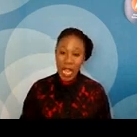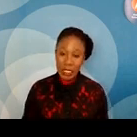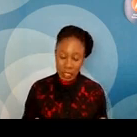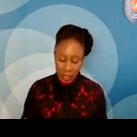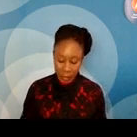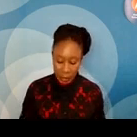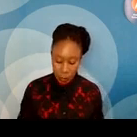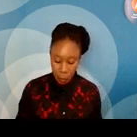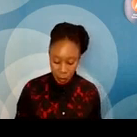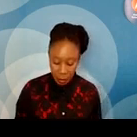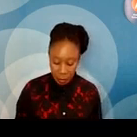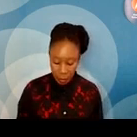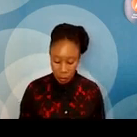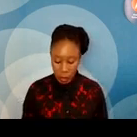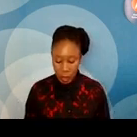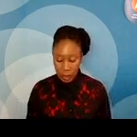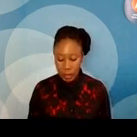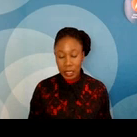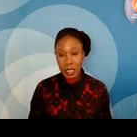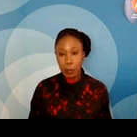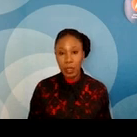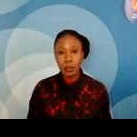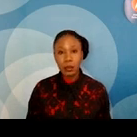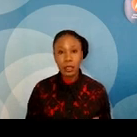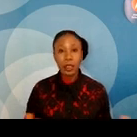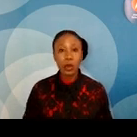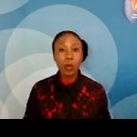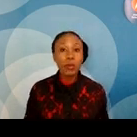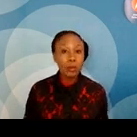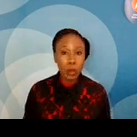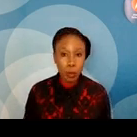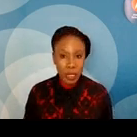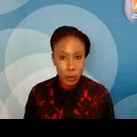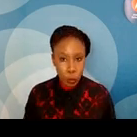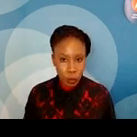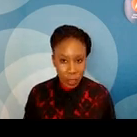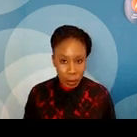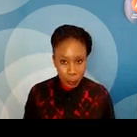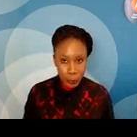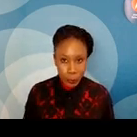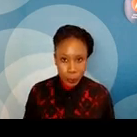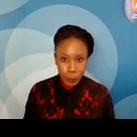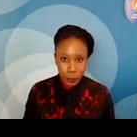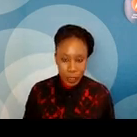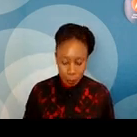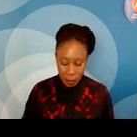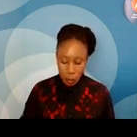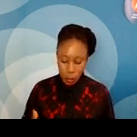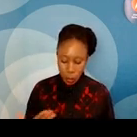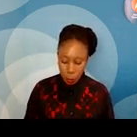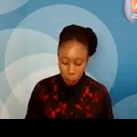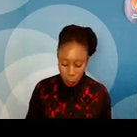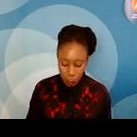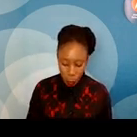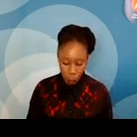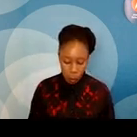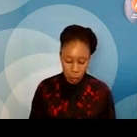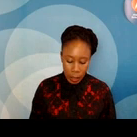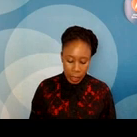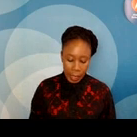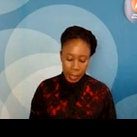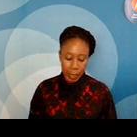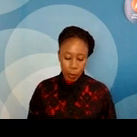just anställningsbarheten. Till exempel genom kompetensutveckling. Att man ska kunna fylla